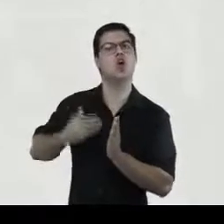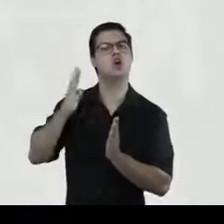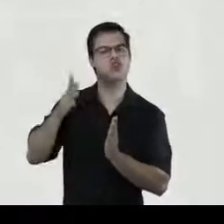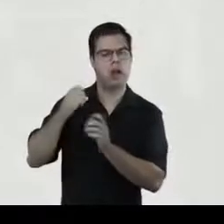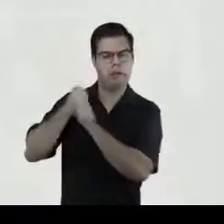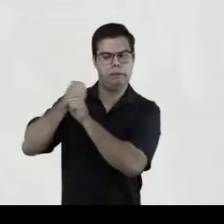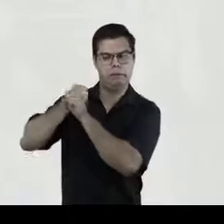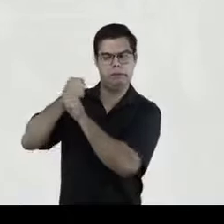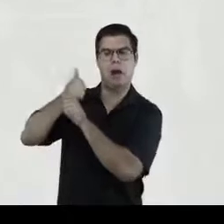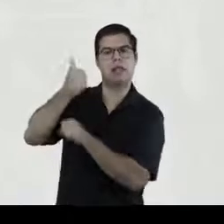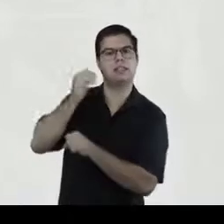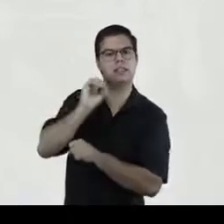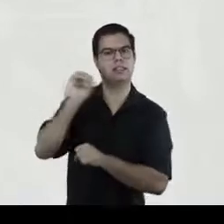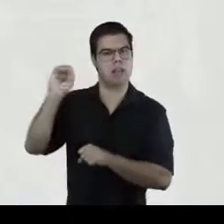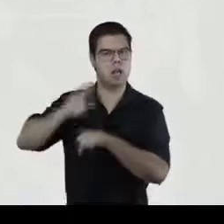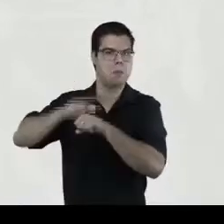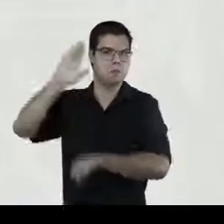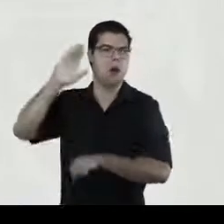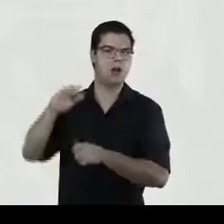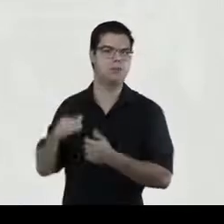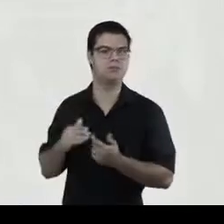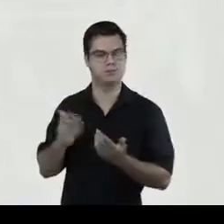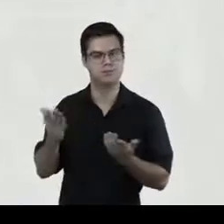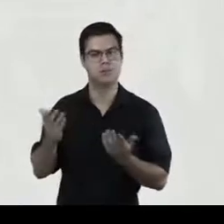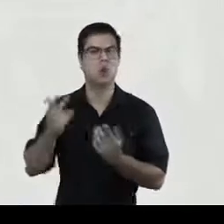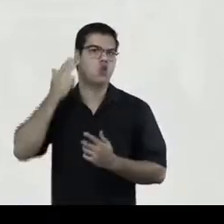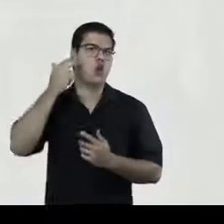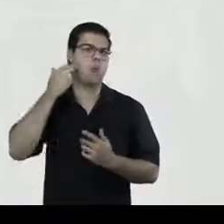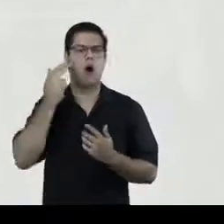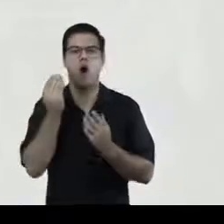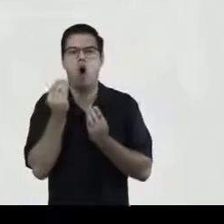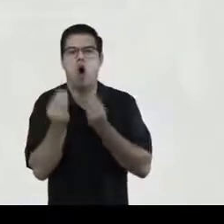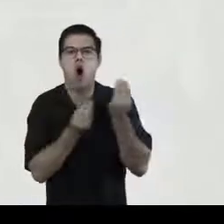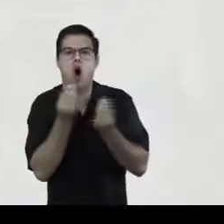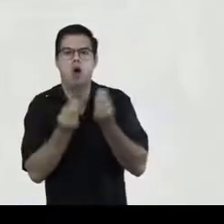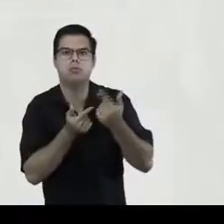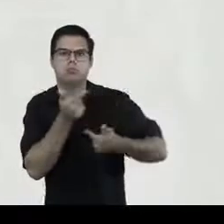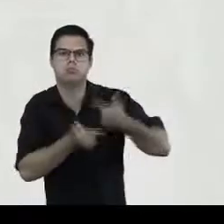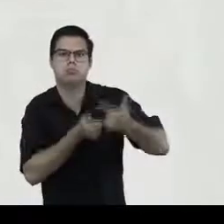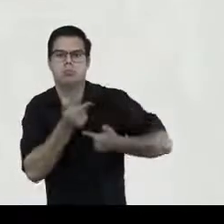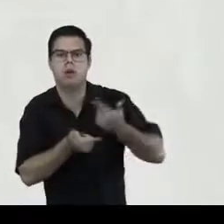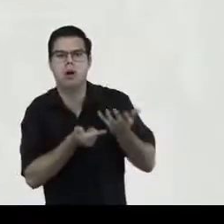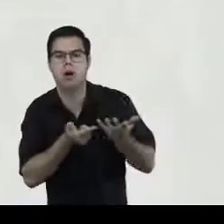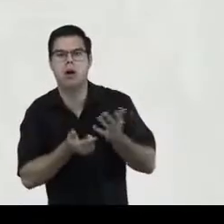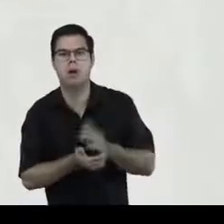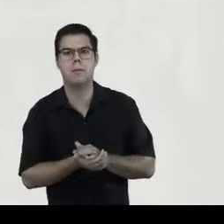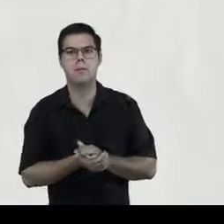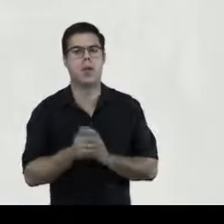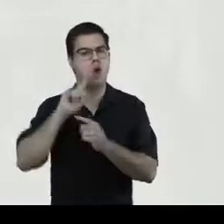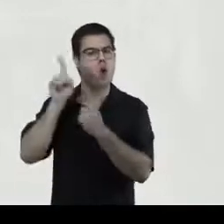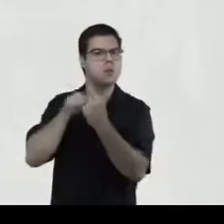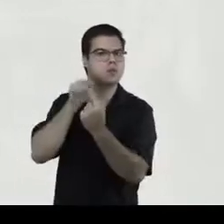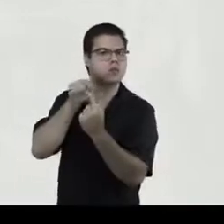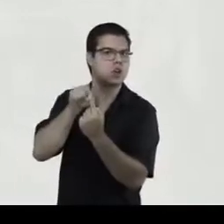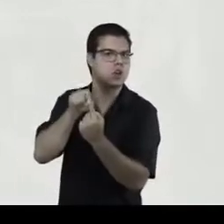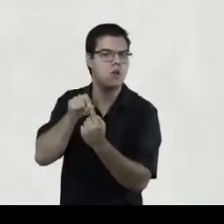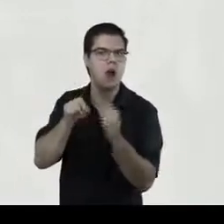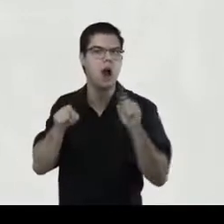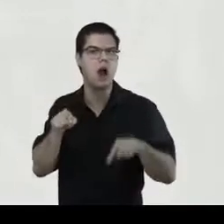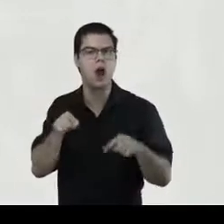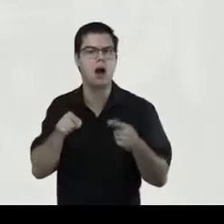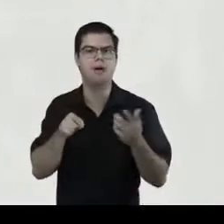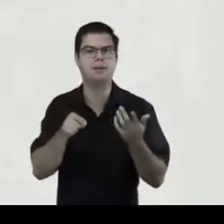Typischerweise funktioniert das, es ist das Ziel, einen Druck, von dem man